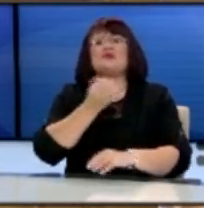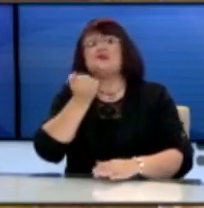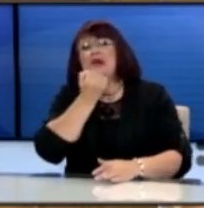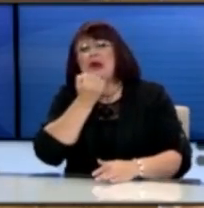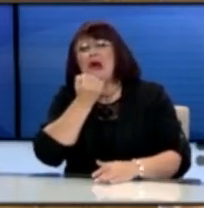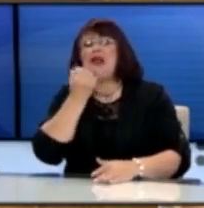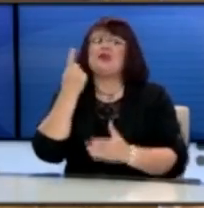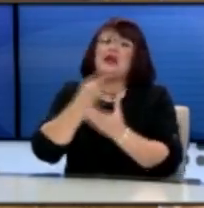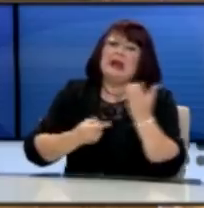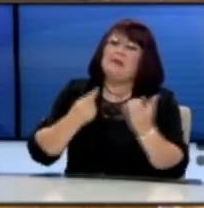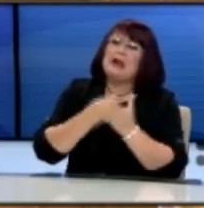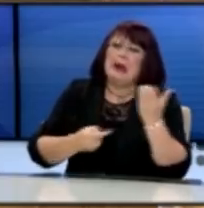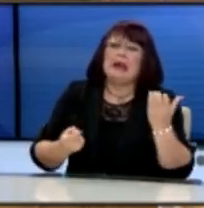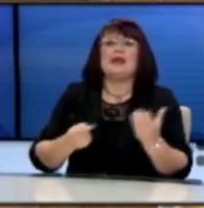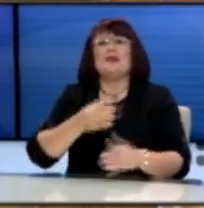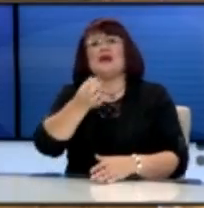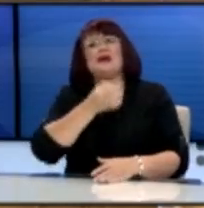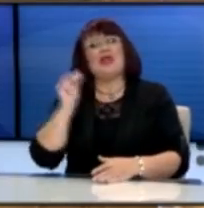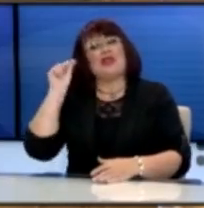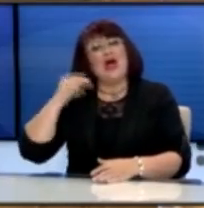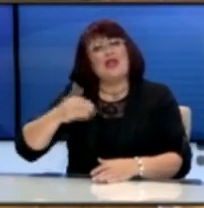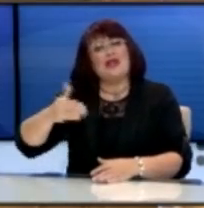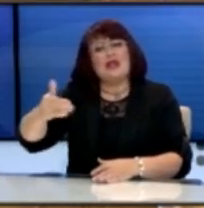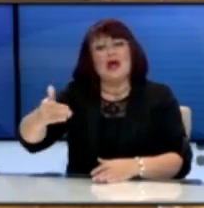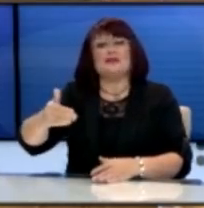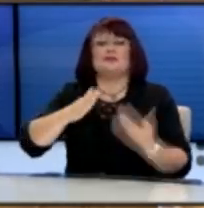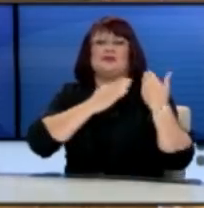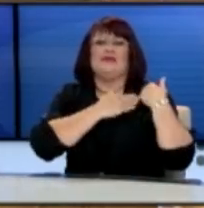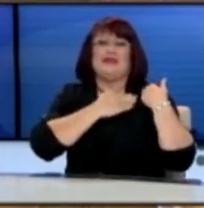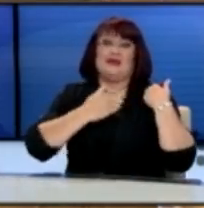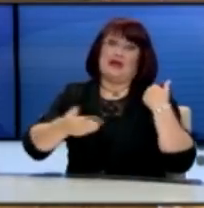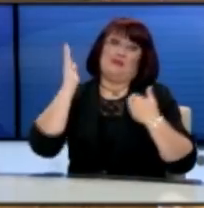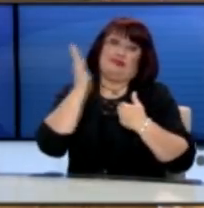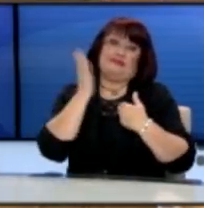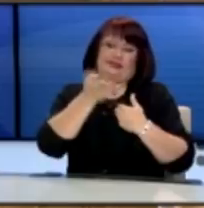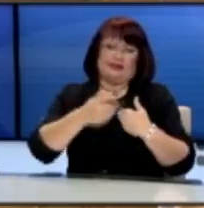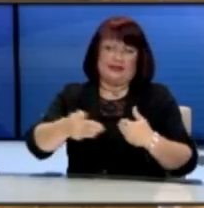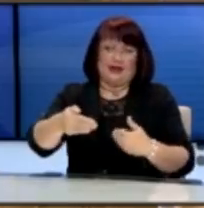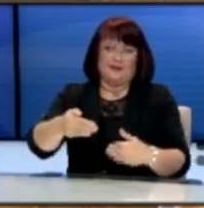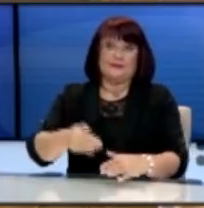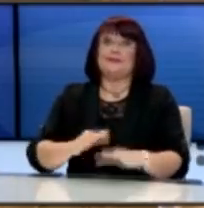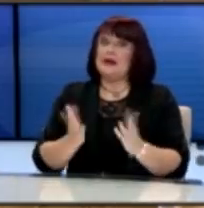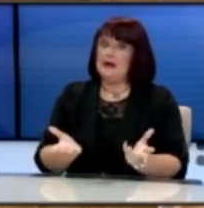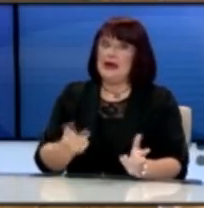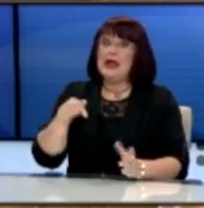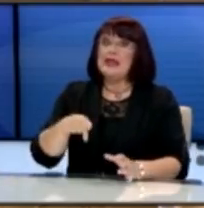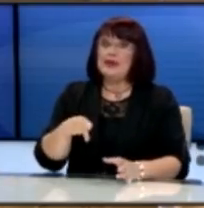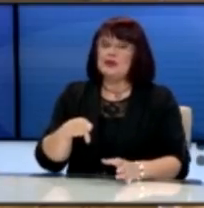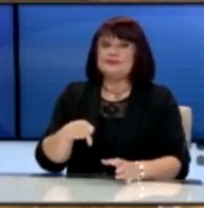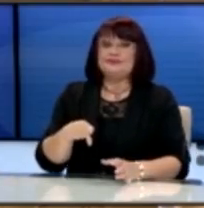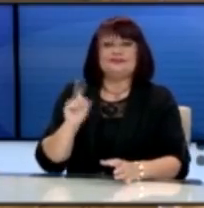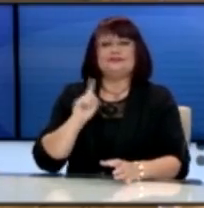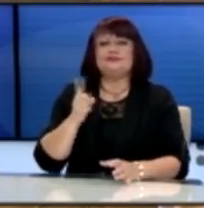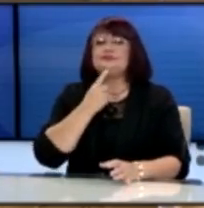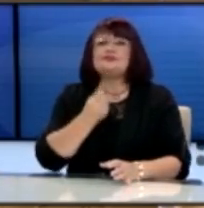λάθη, παραλήψεις, να υπόσχεστε ότι οι ευθύνες θα αποδοθούν. Όμως εδώ